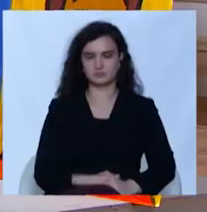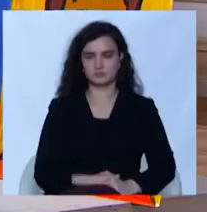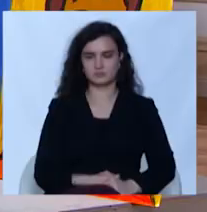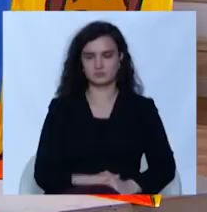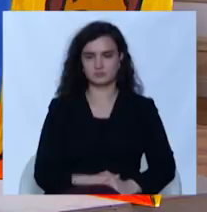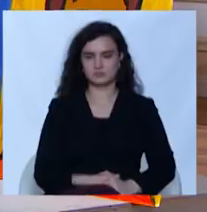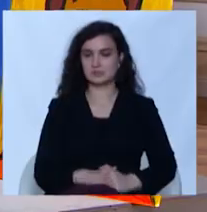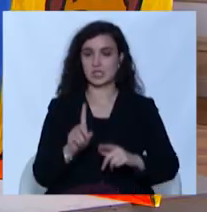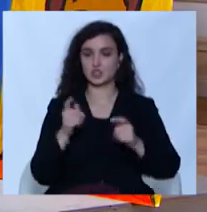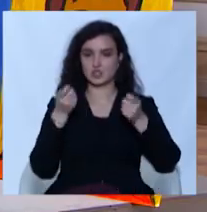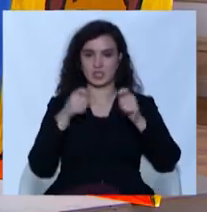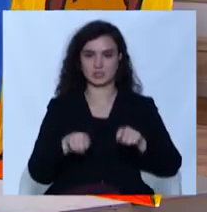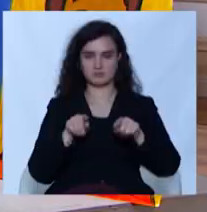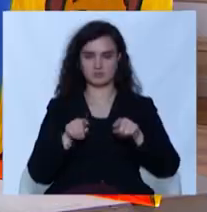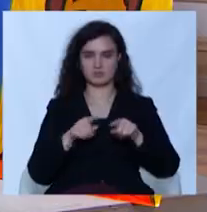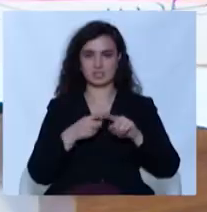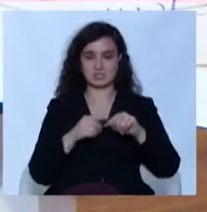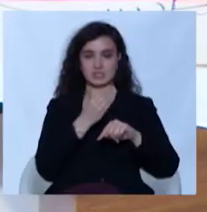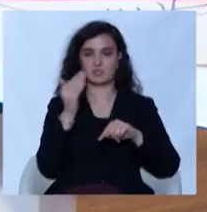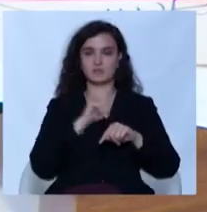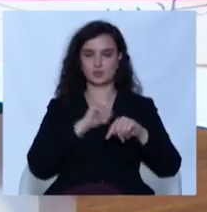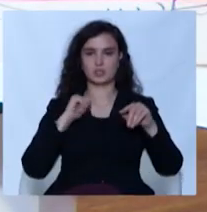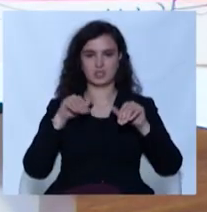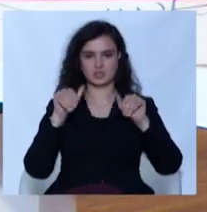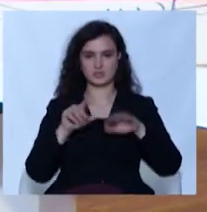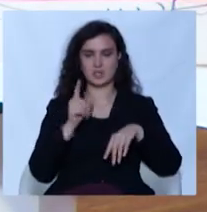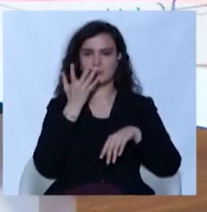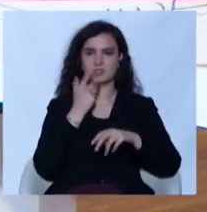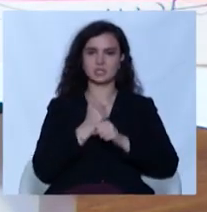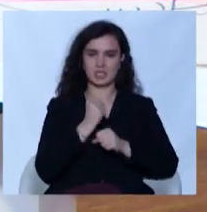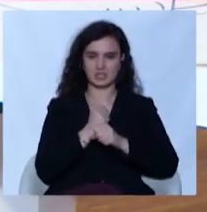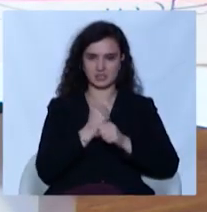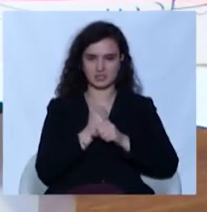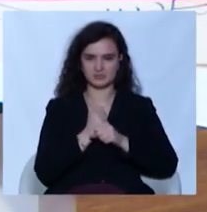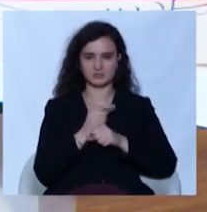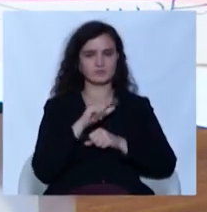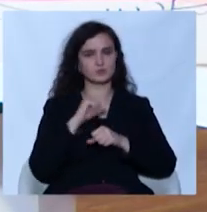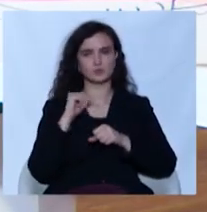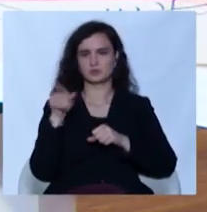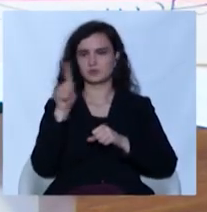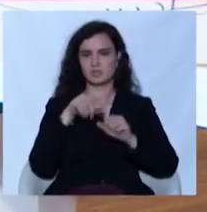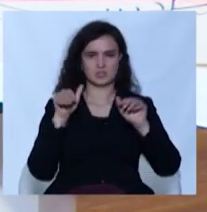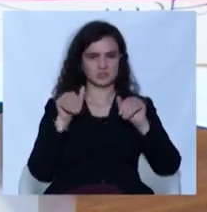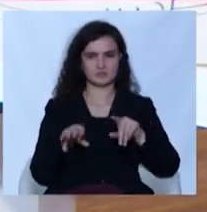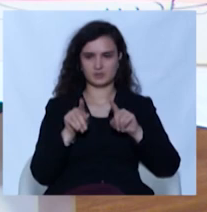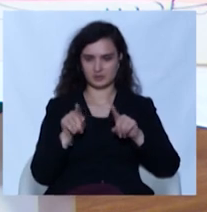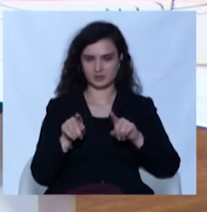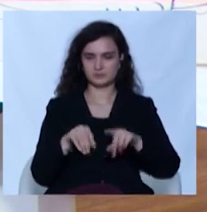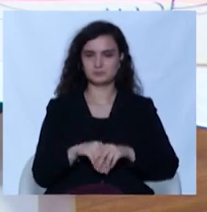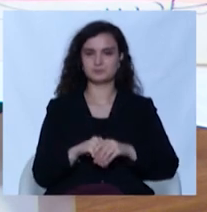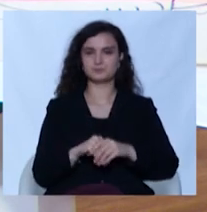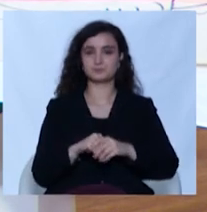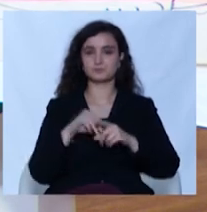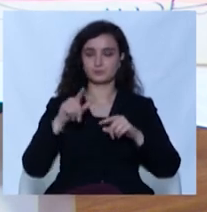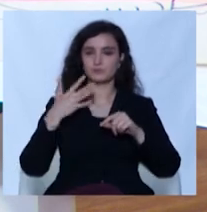რას ჩააცმევთ? ეს თქვენ გადააწყვეტეთ, რა ფერს გააკეთებთ უკან, ესეც თქვენ გადააწყვეტეთ.